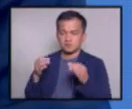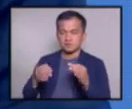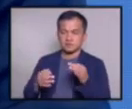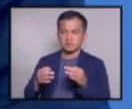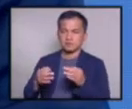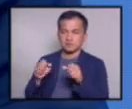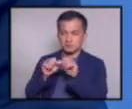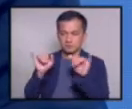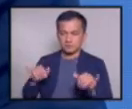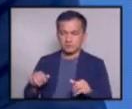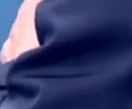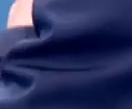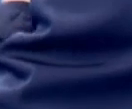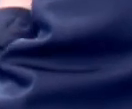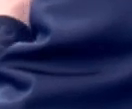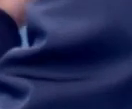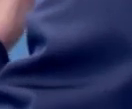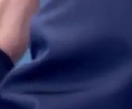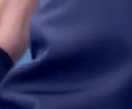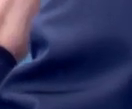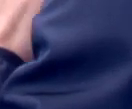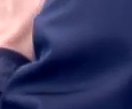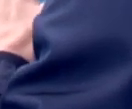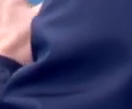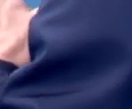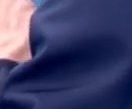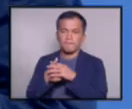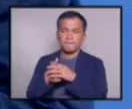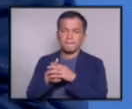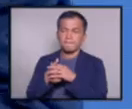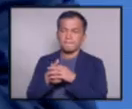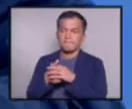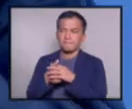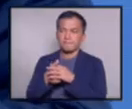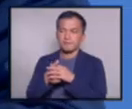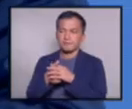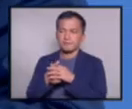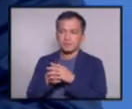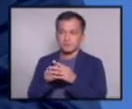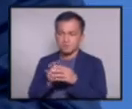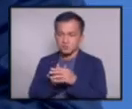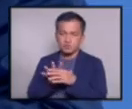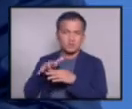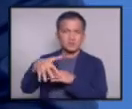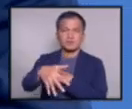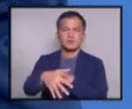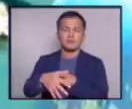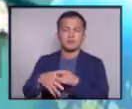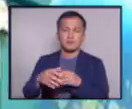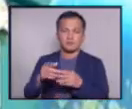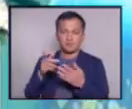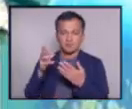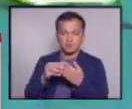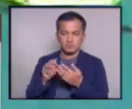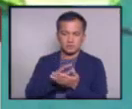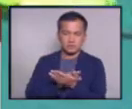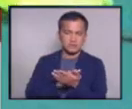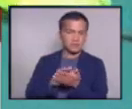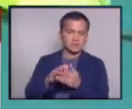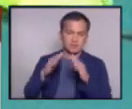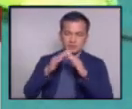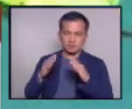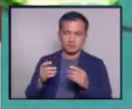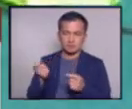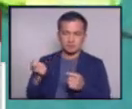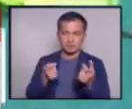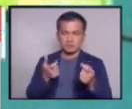criminal justice system reform. I want to come up with a sweeping program that will clean house,